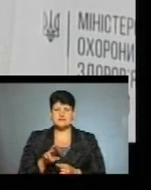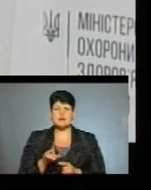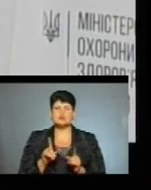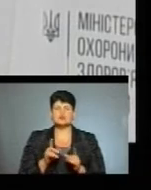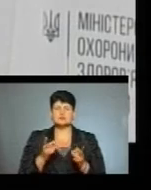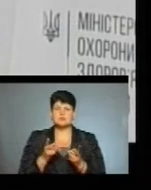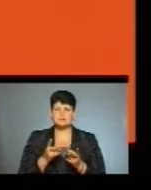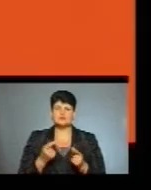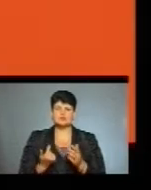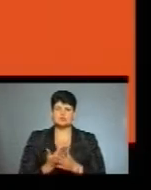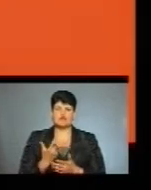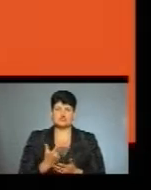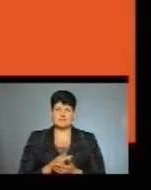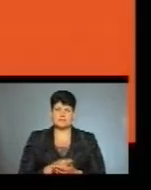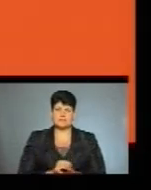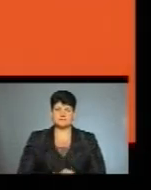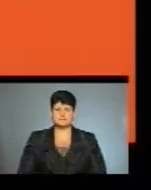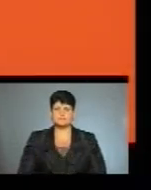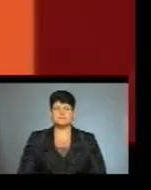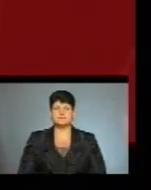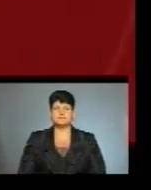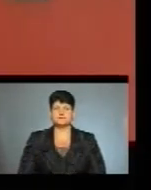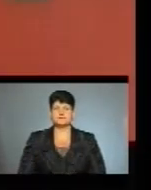знову щепитися.